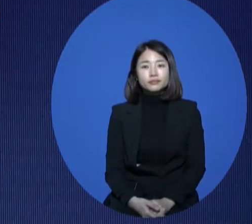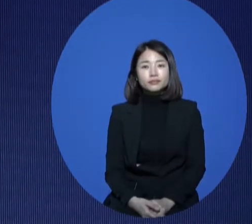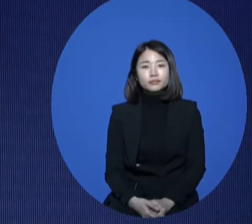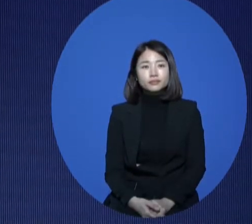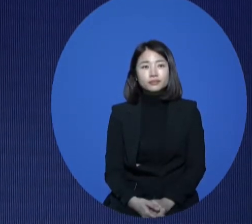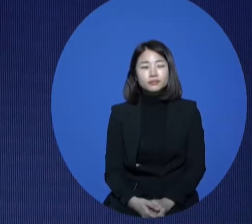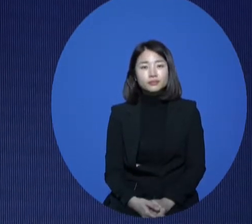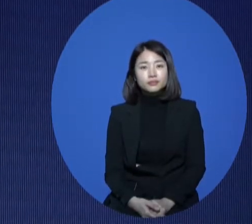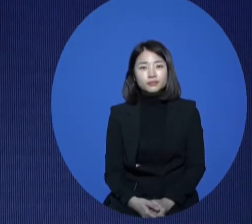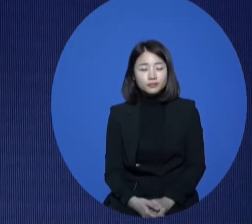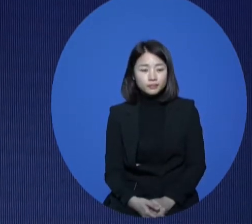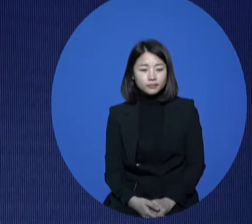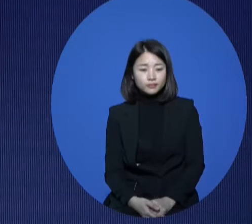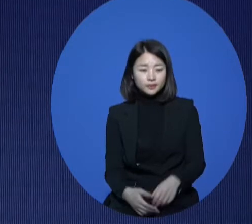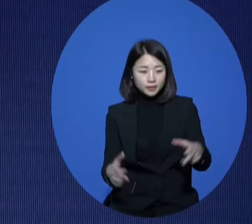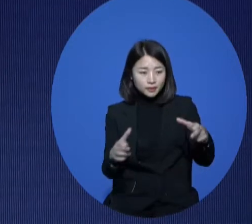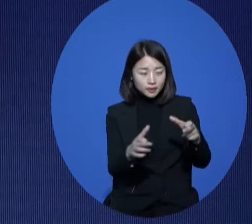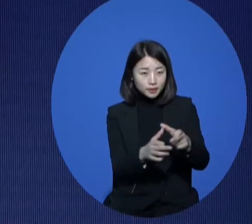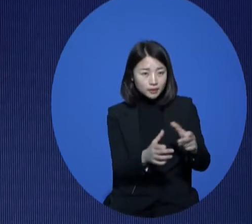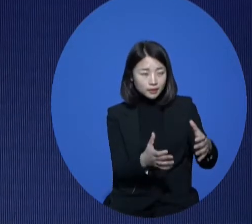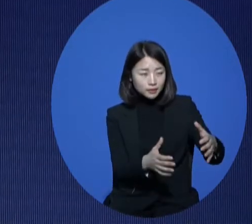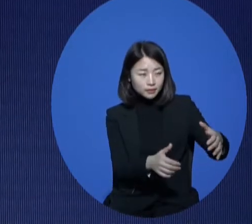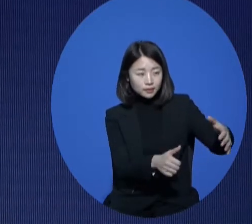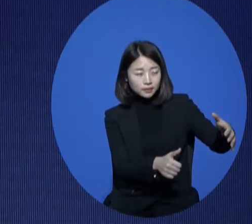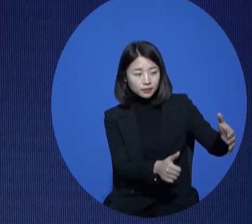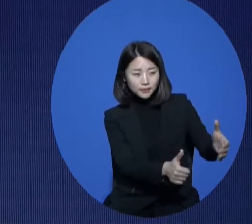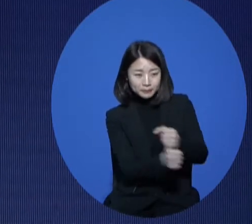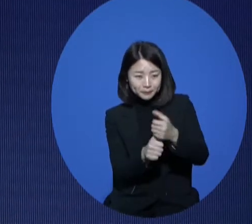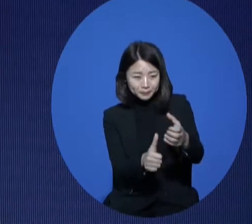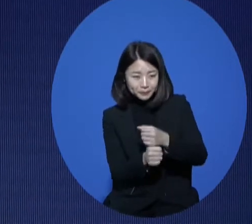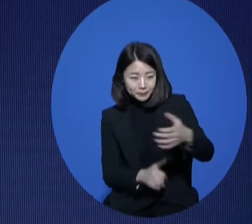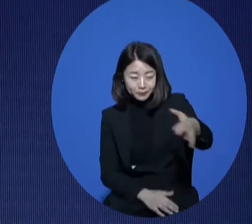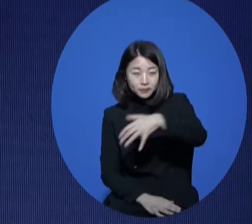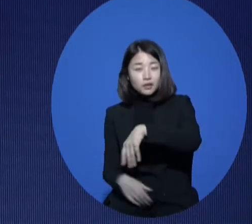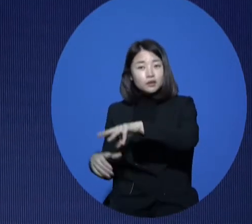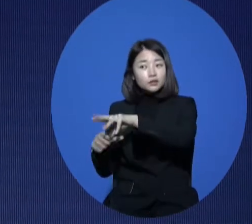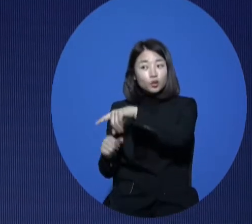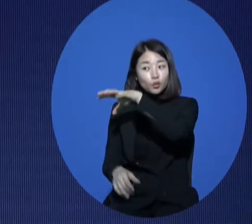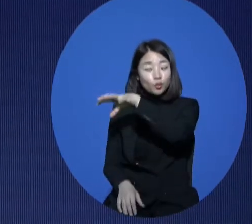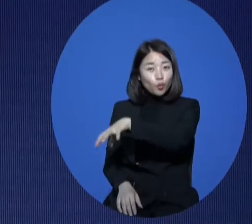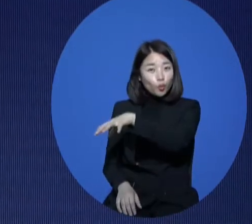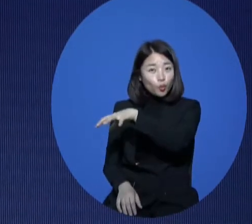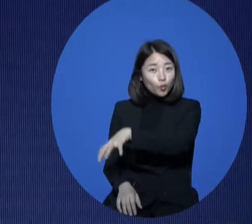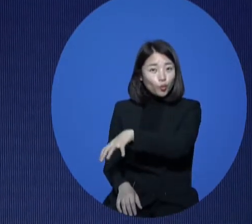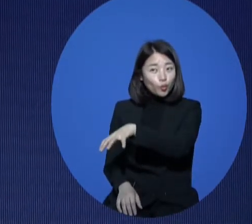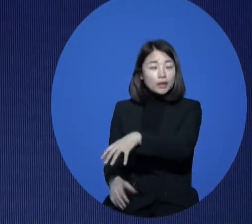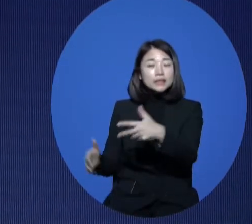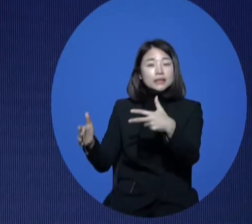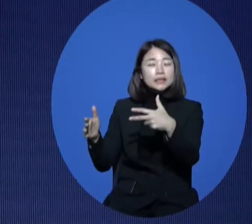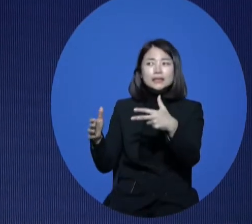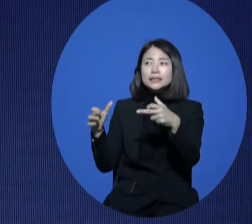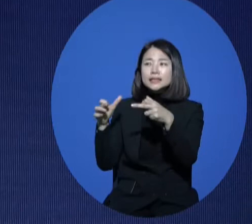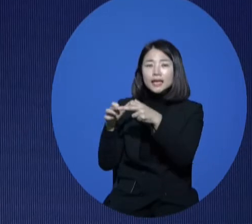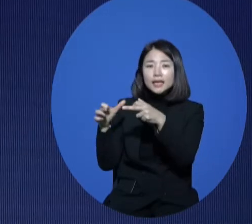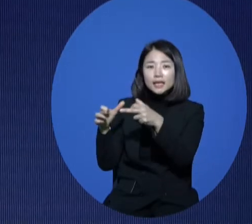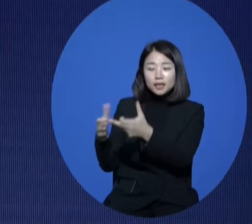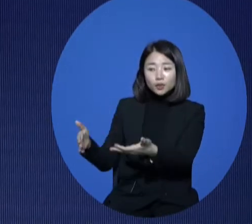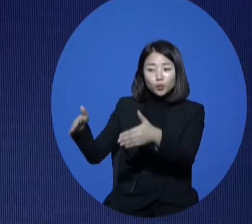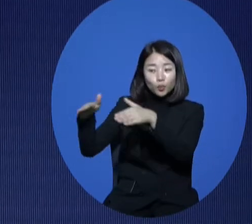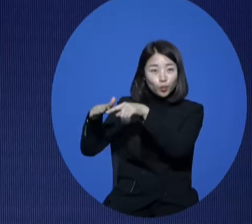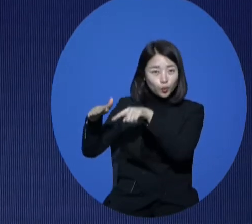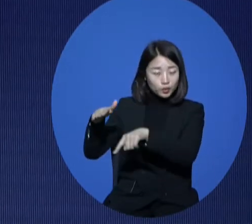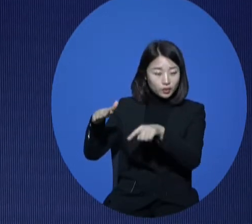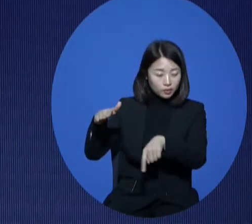잡은 거예요. 잡아가지고 어디다 보냈냐면 문해리라는 데를 보냈어요. 철원에 있는. 지금도 그 문해리에